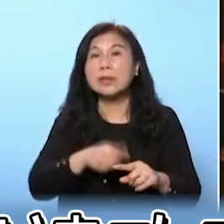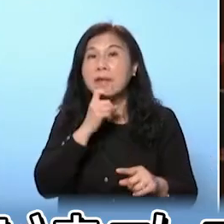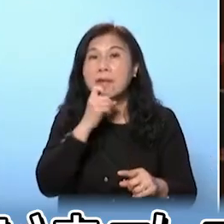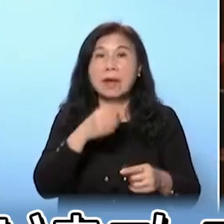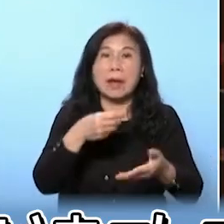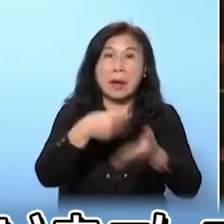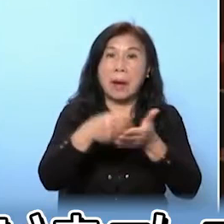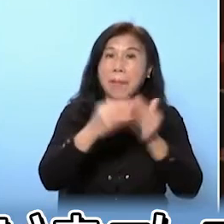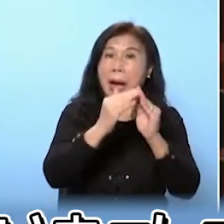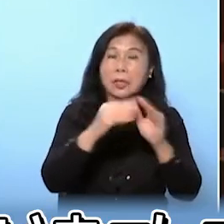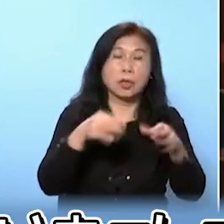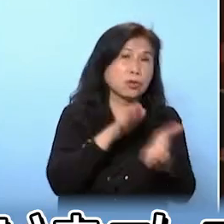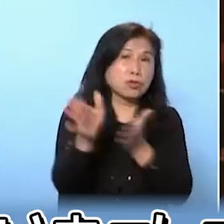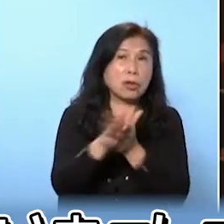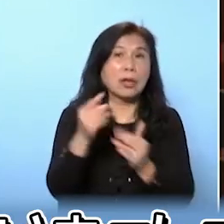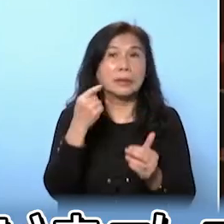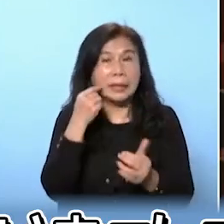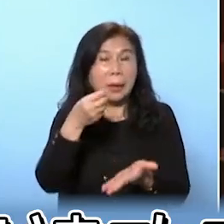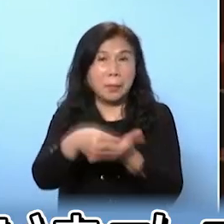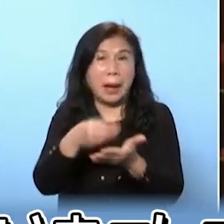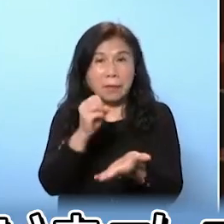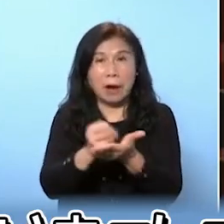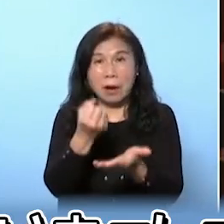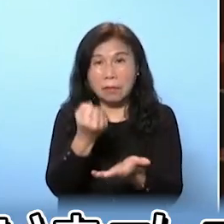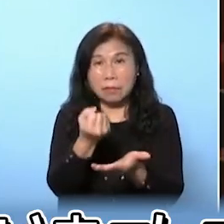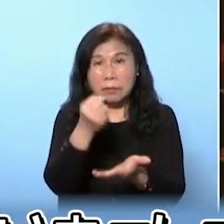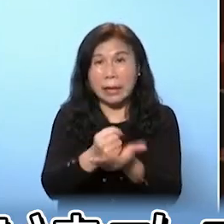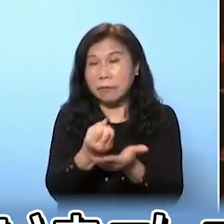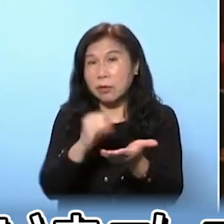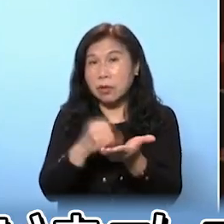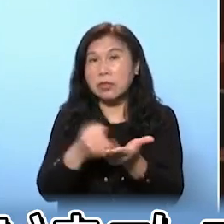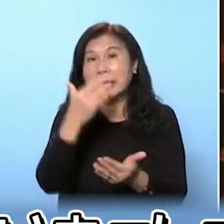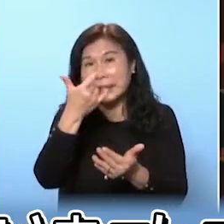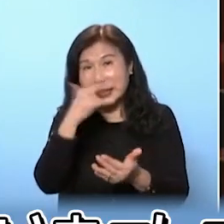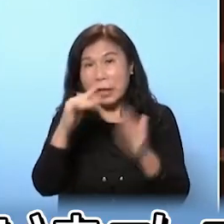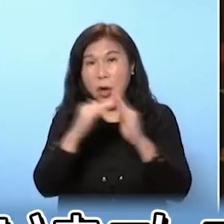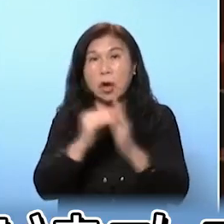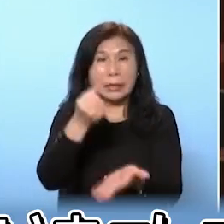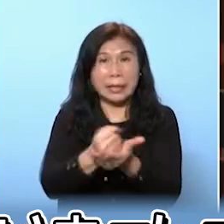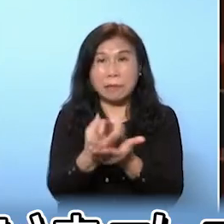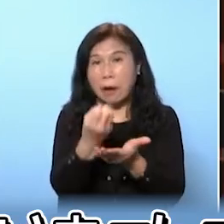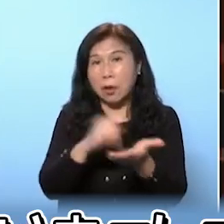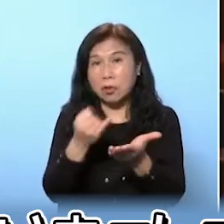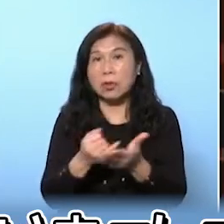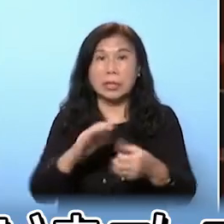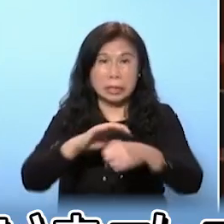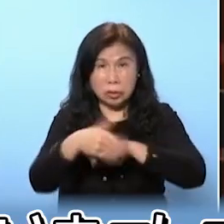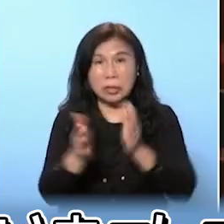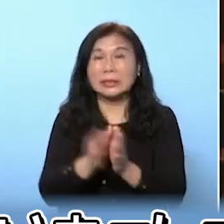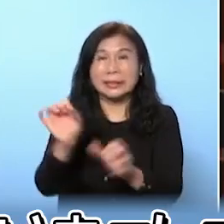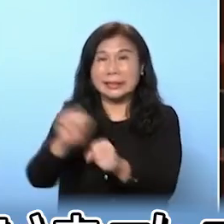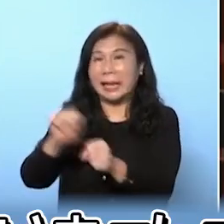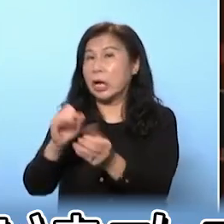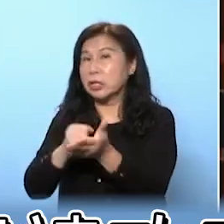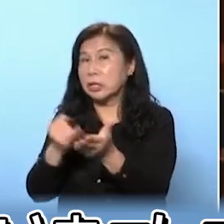就楼市全面设立，即是撤销买家印花税和新住宅印花税。目前全球仍处于加